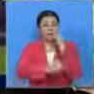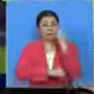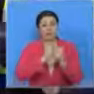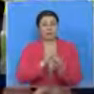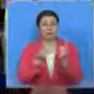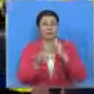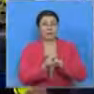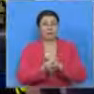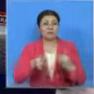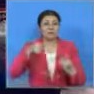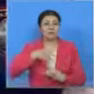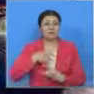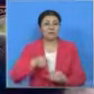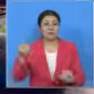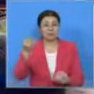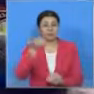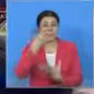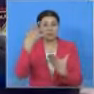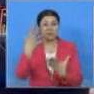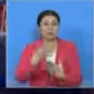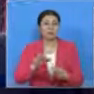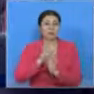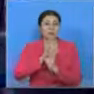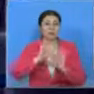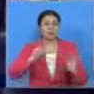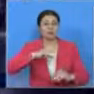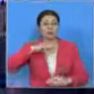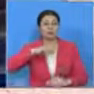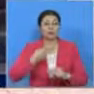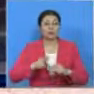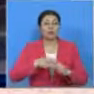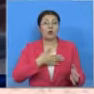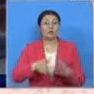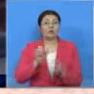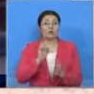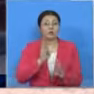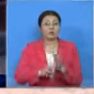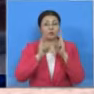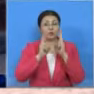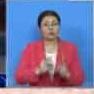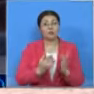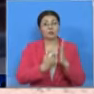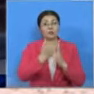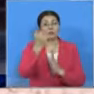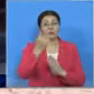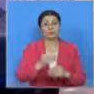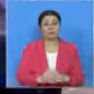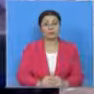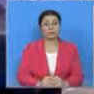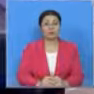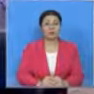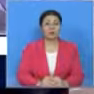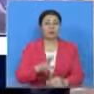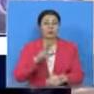ауыстырылған. Әрі формада жарық шағылыстыратын элементтерге ерекше көңіл бөлінген. Бұл жолдағы қауіпсіздік деңгейін арттырады дейді департамент бастығы.